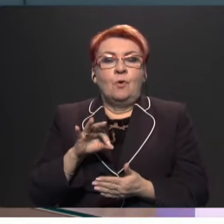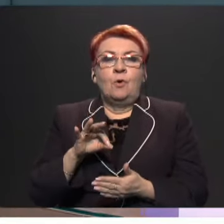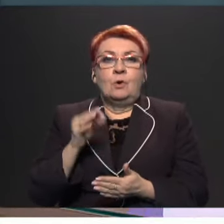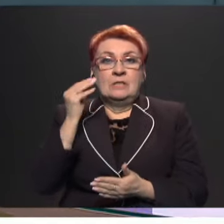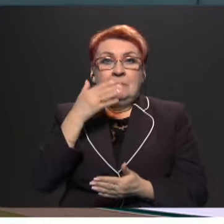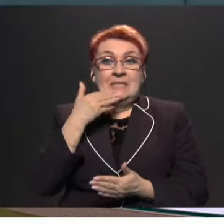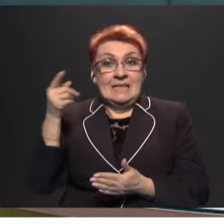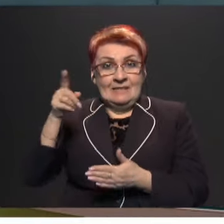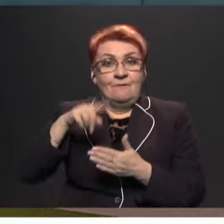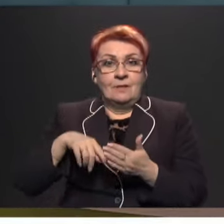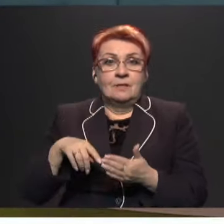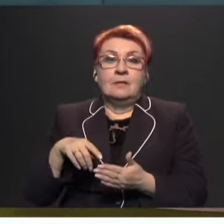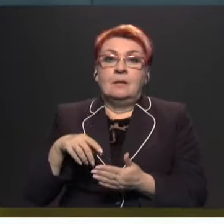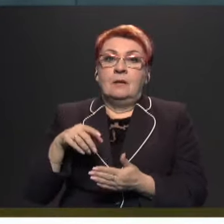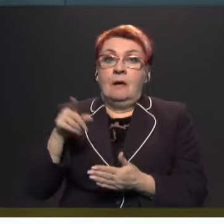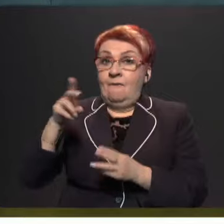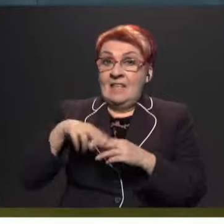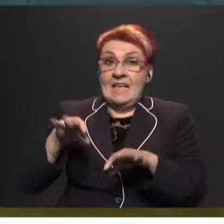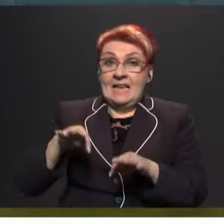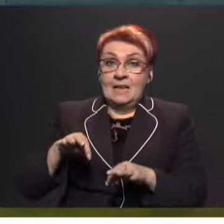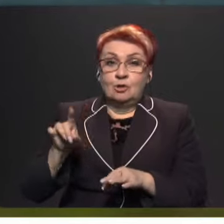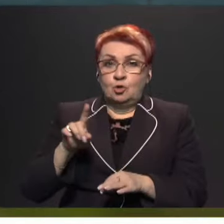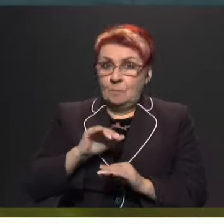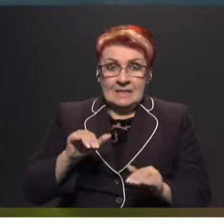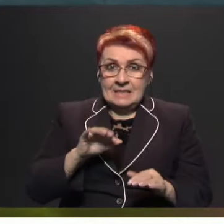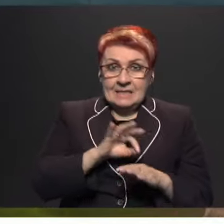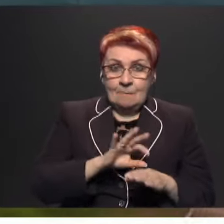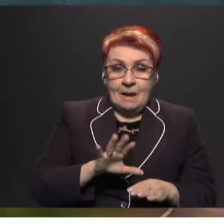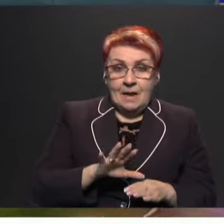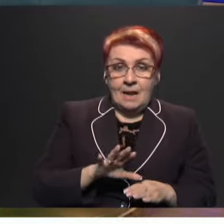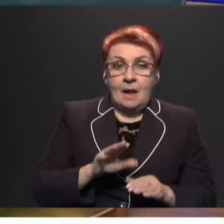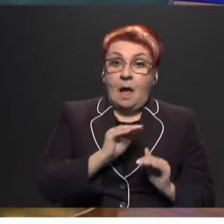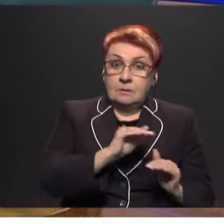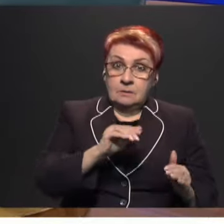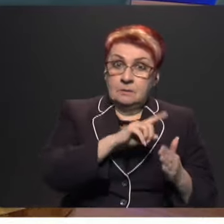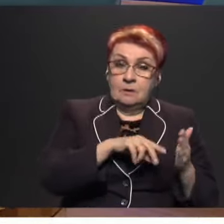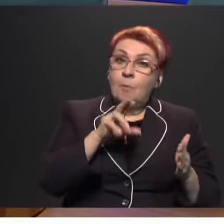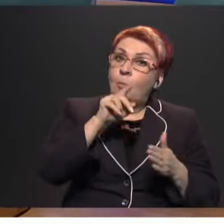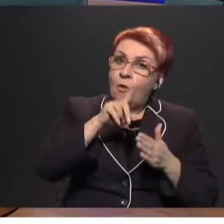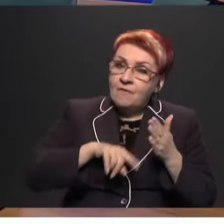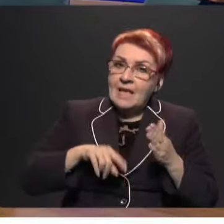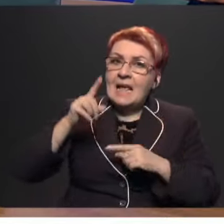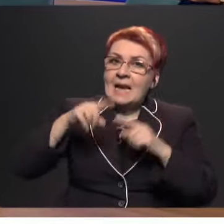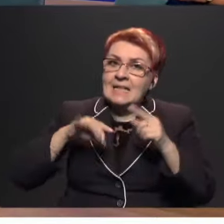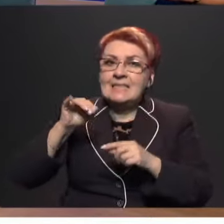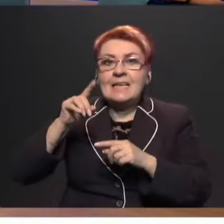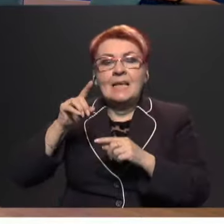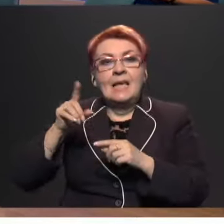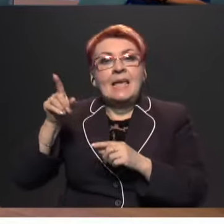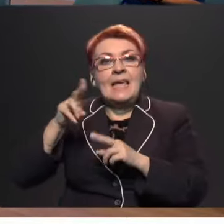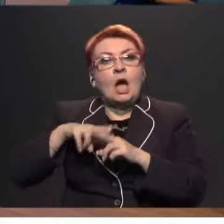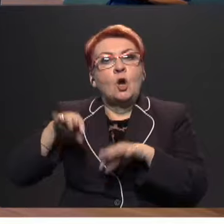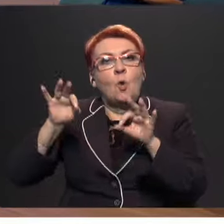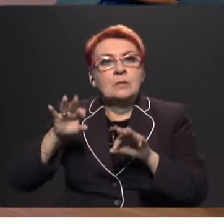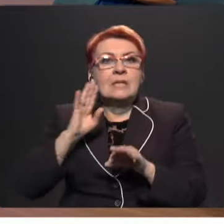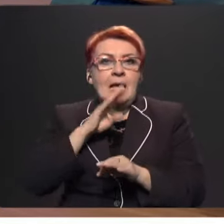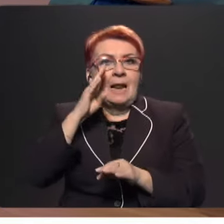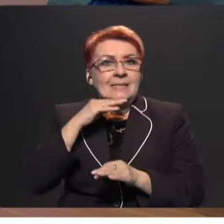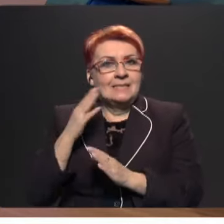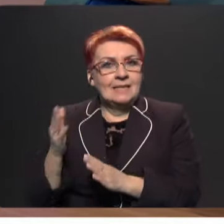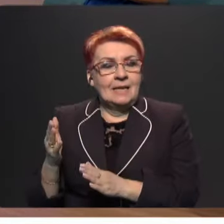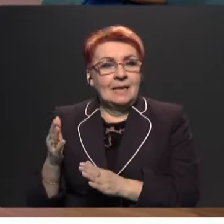Чтобы дети не болели, так не до этого. Мы почему крестим детей, а не взрослых? По вере родителей, по вере крестных родителей. Если